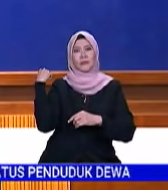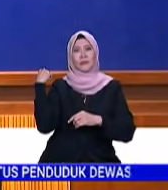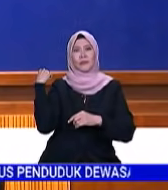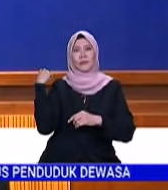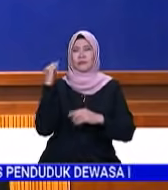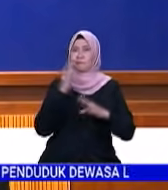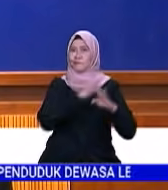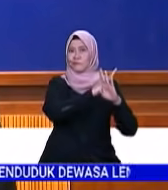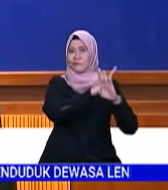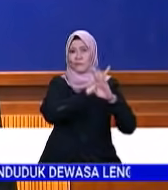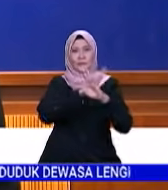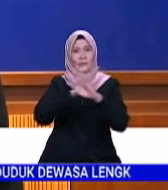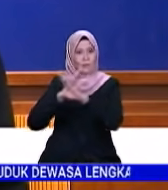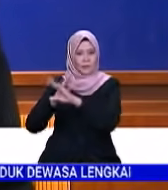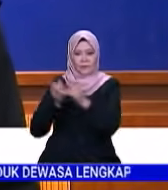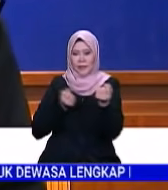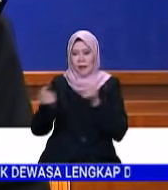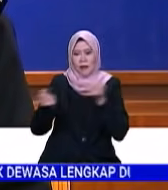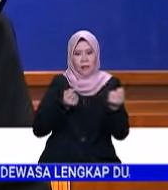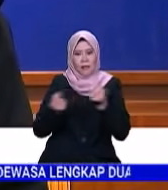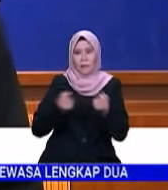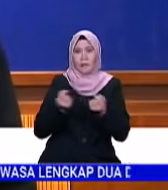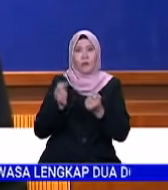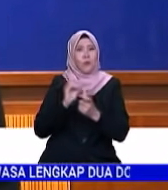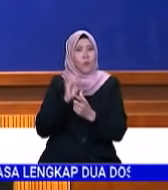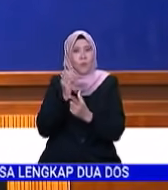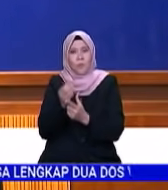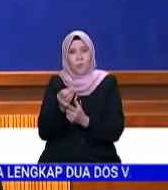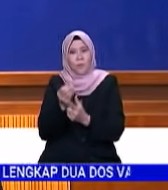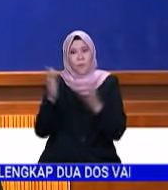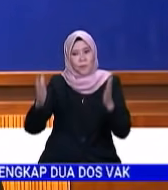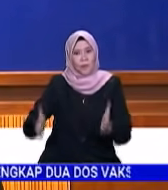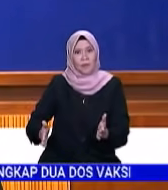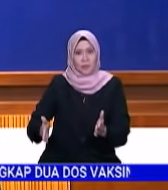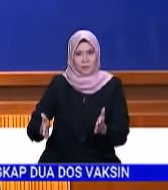tidak membenarkan kenderaan dan orang-orang